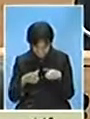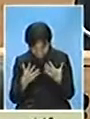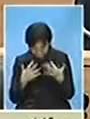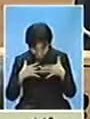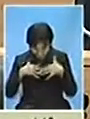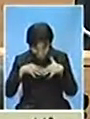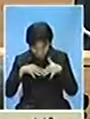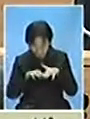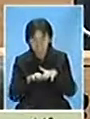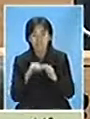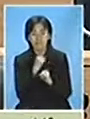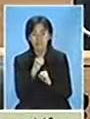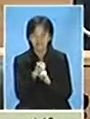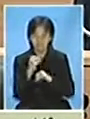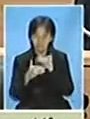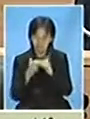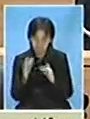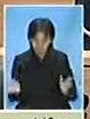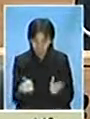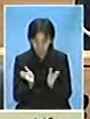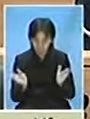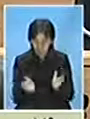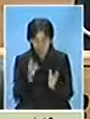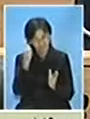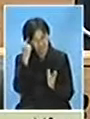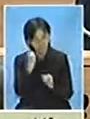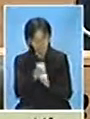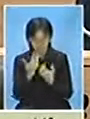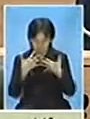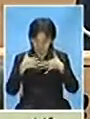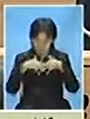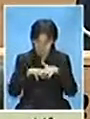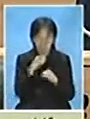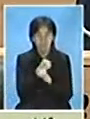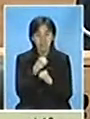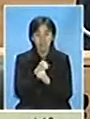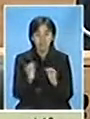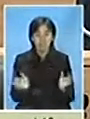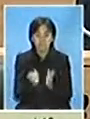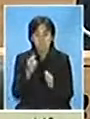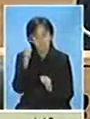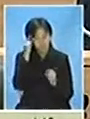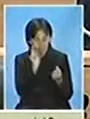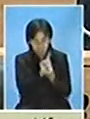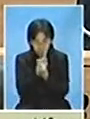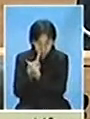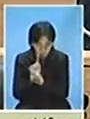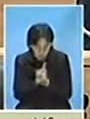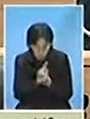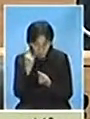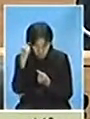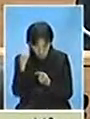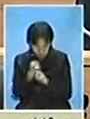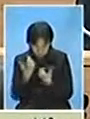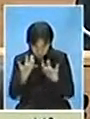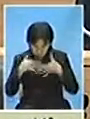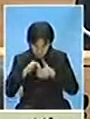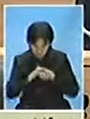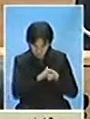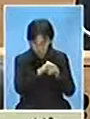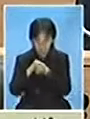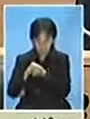านที่จะมันจะขับเคลื่อนไปด้วยเข้าขากันในระบบที่รู้อกรู้ใจและสามารถทำงานไปด้วยเป็นอันห